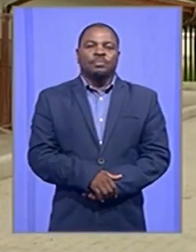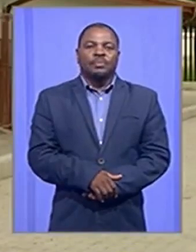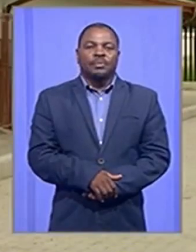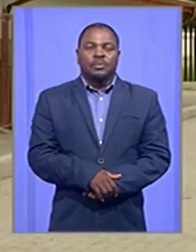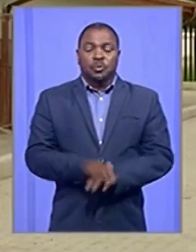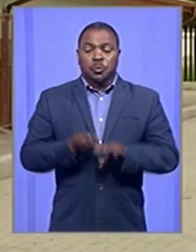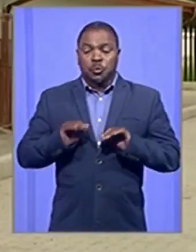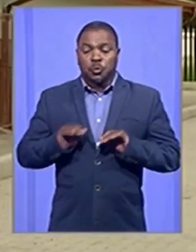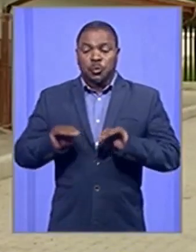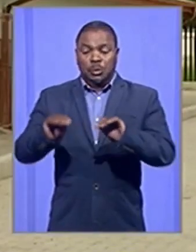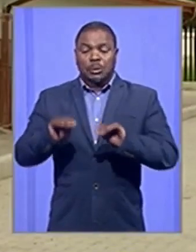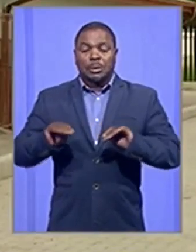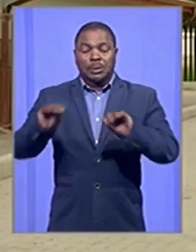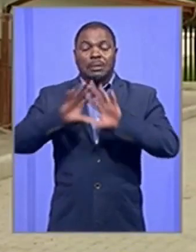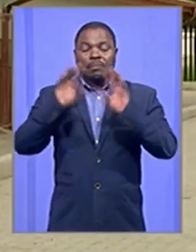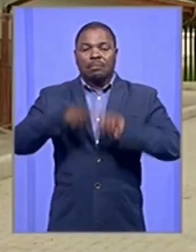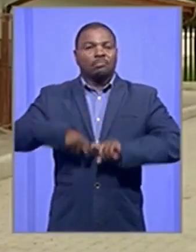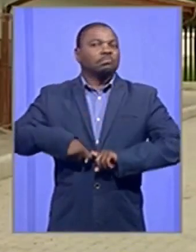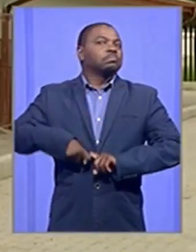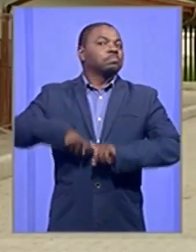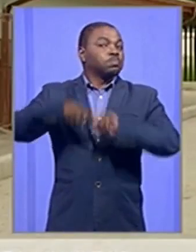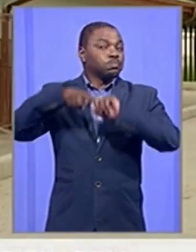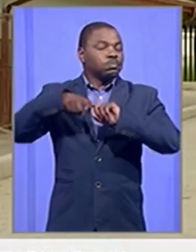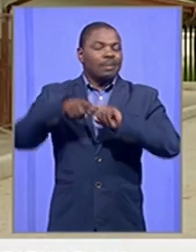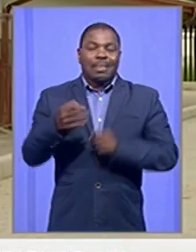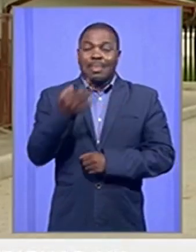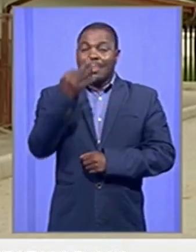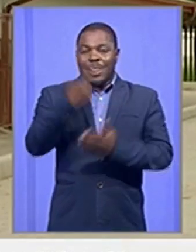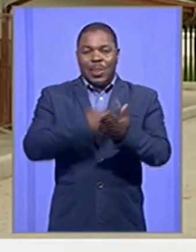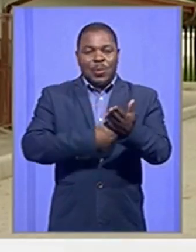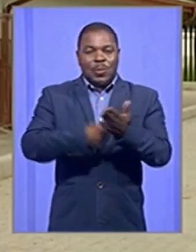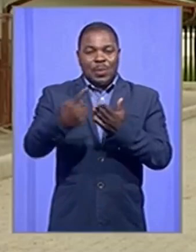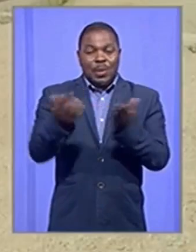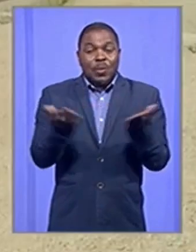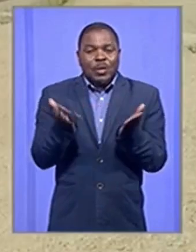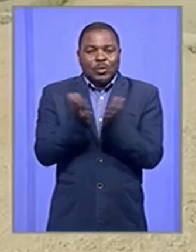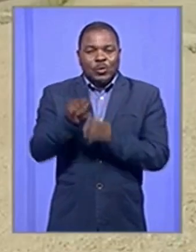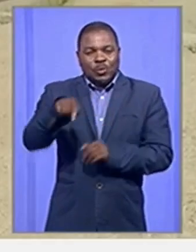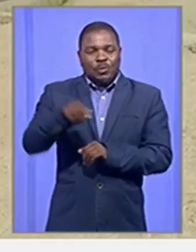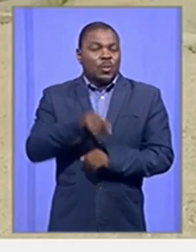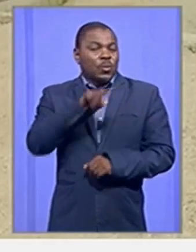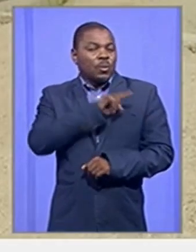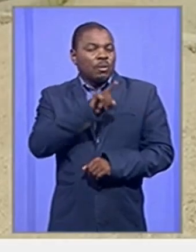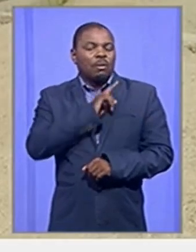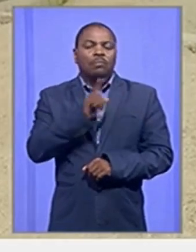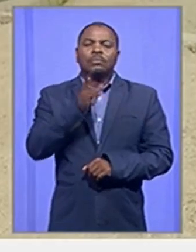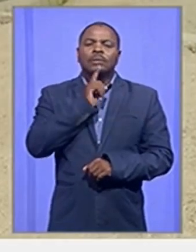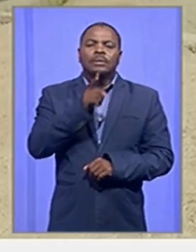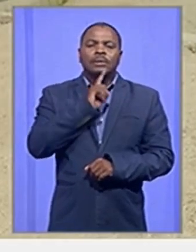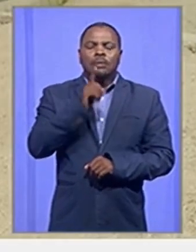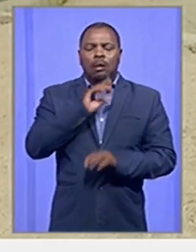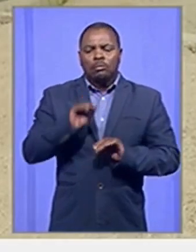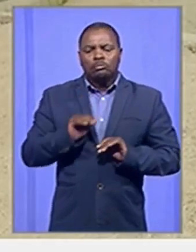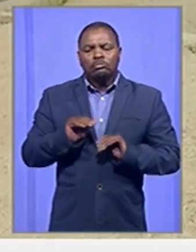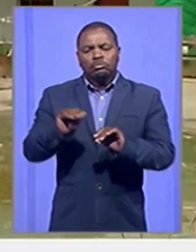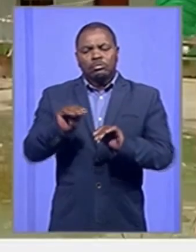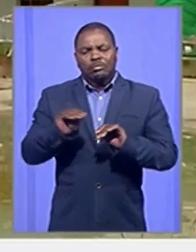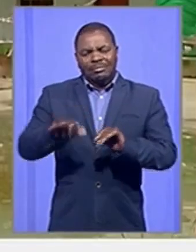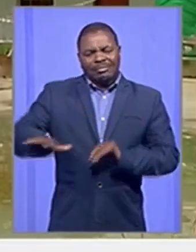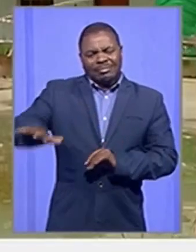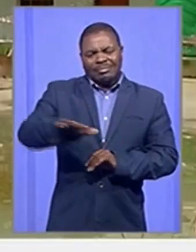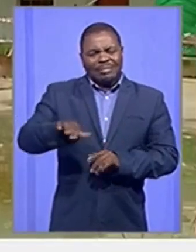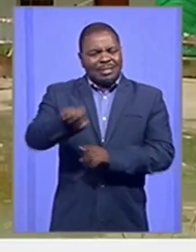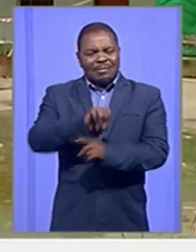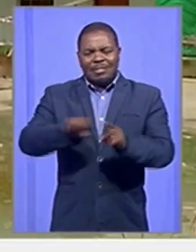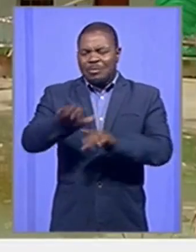Dithuto di ile tsa ema tsi sebaka sa dibeke di le 3 mo sekolong se ka barutabana ba ne ba ruta baithuti mo maemong a sa